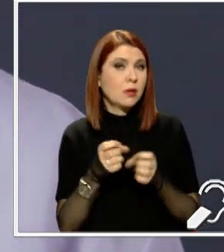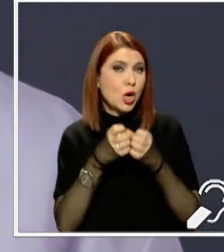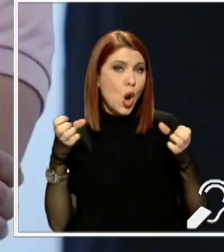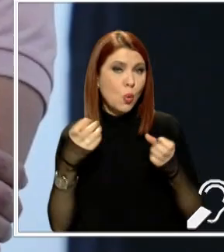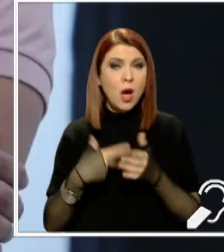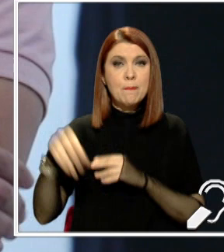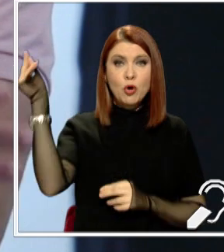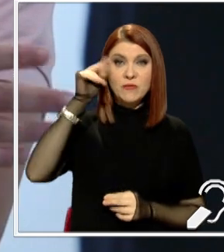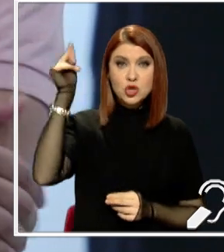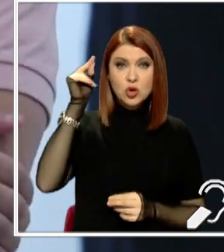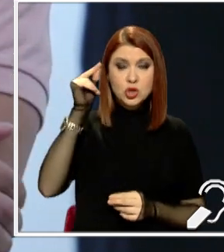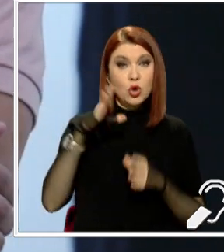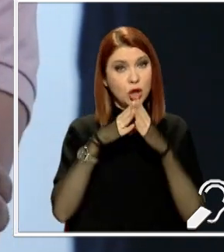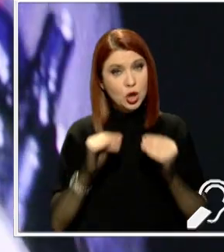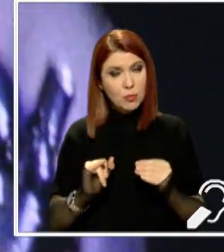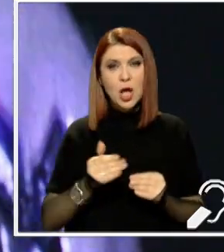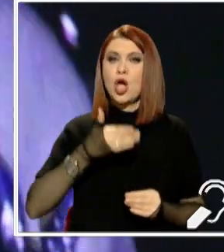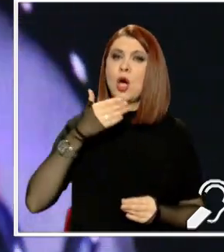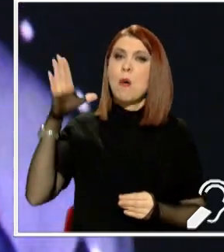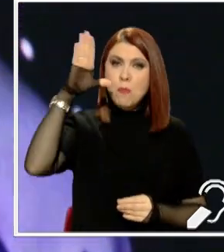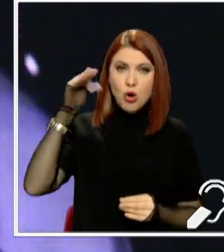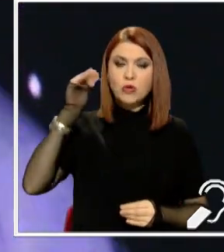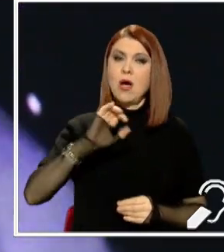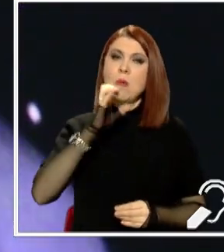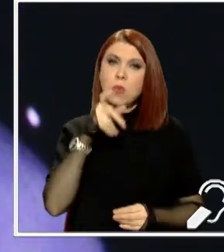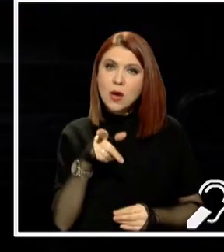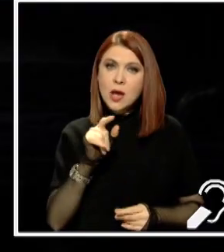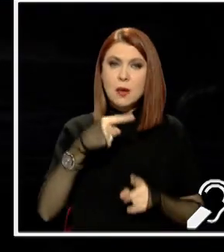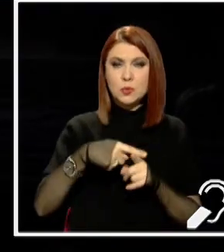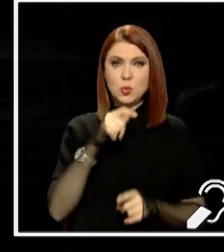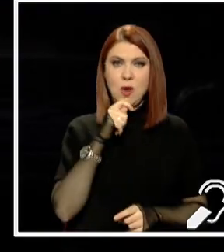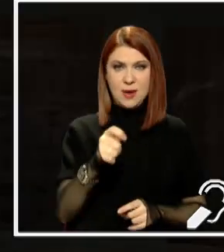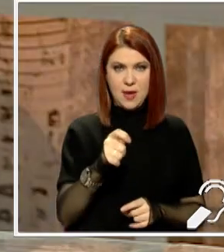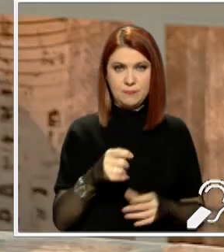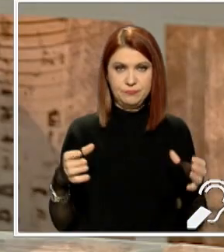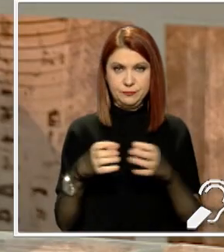a profesioniștilor din România, Republica Moldova, Bulgaria și Ungaria.